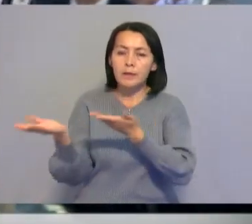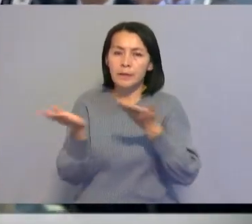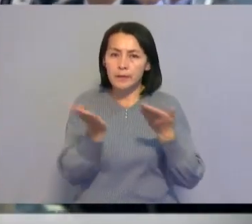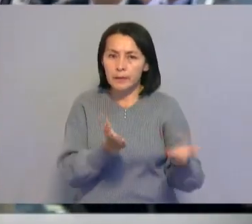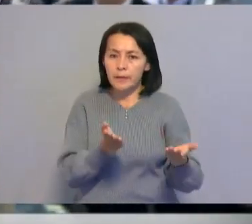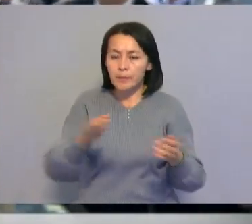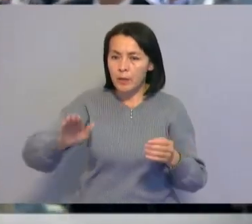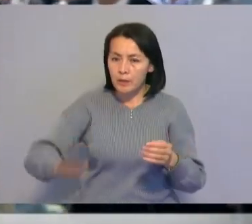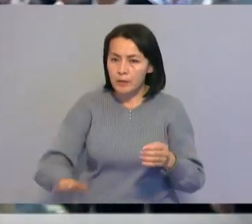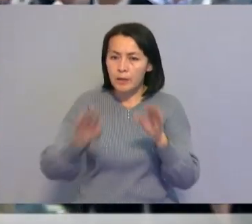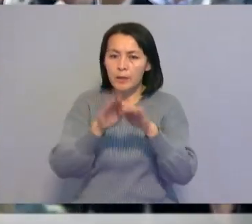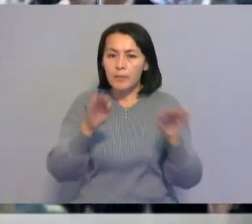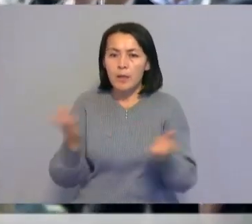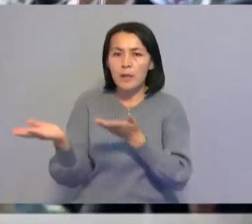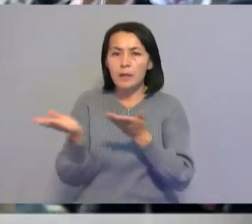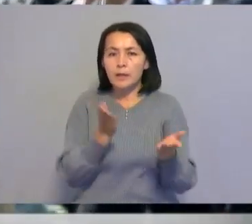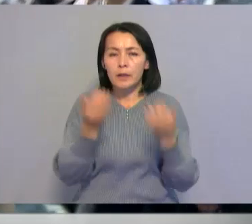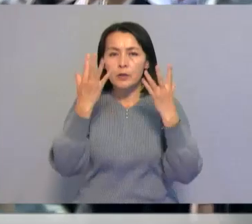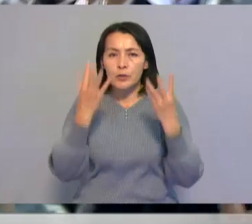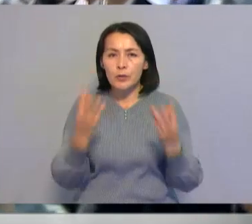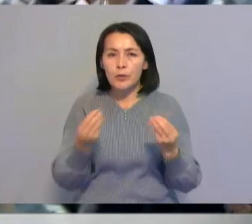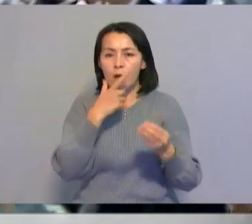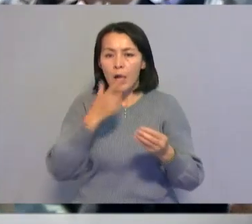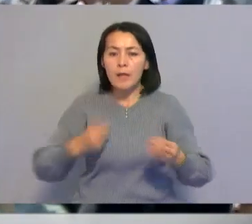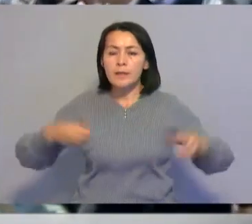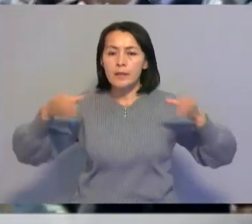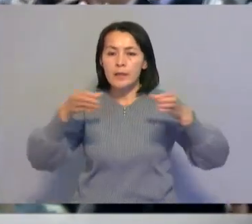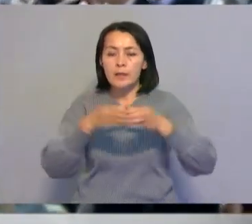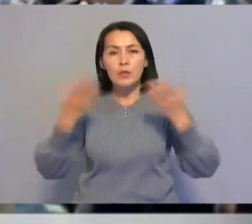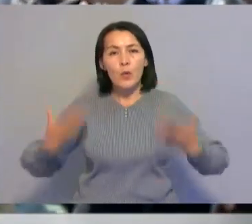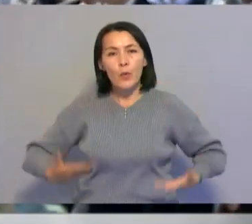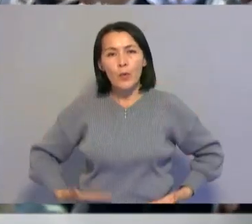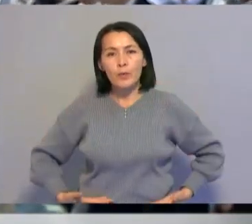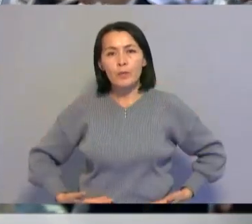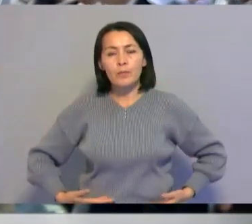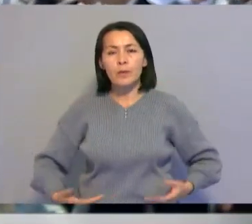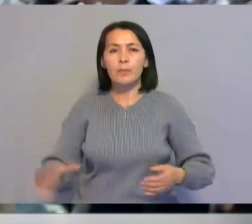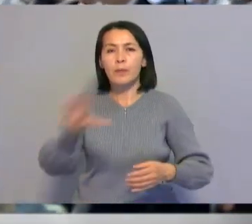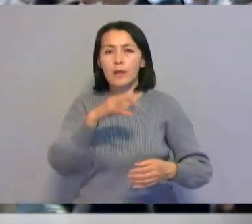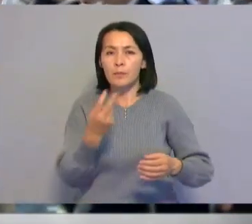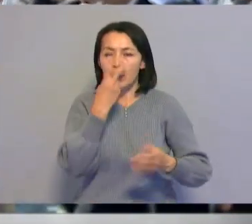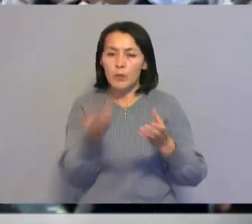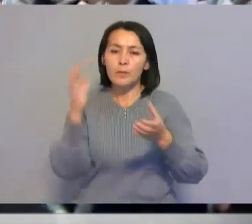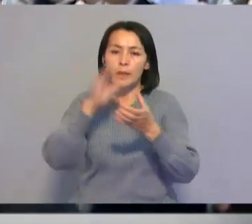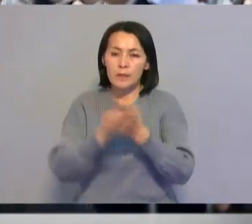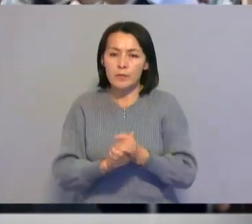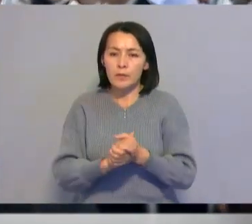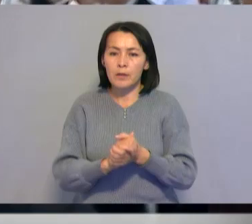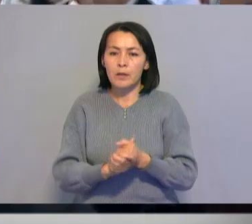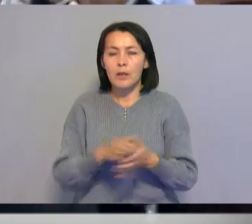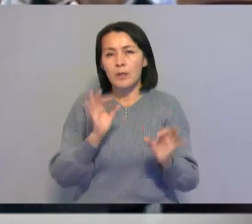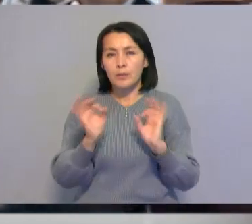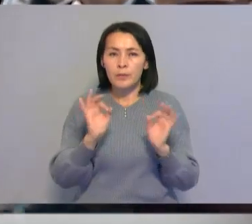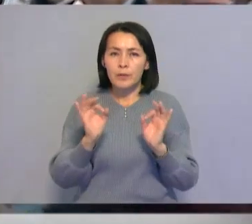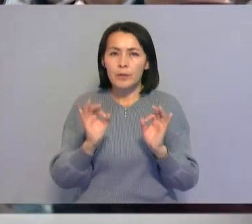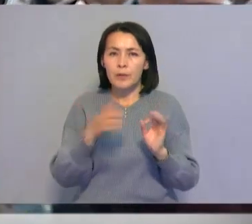тәрбиеленушілерді, оқушыларды шақырдық. Қазіргі таңда әскери бөлімнің өмірімен, тұрмыс тіршілігімен таныстыру үстіндеміз. Шамамен